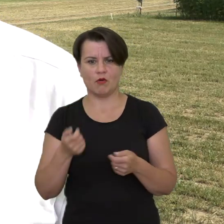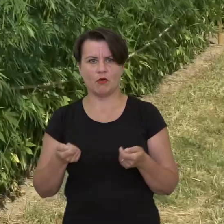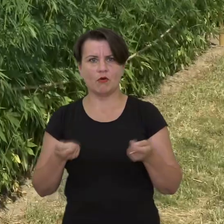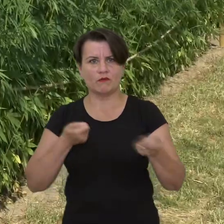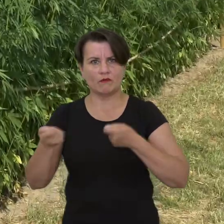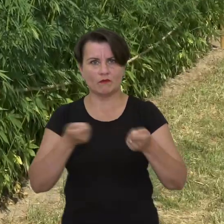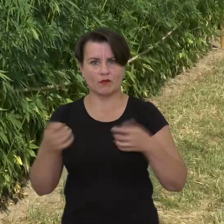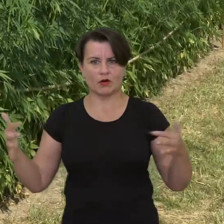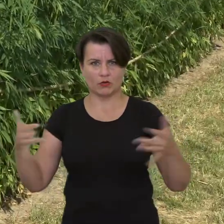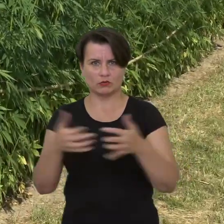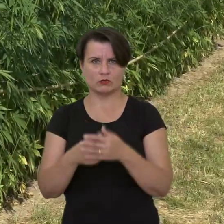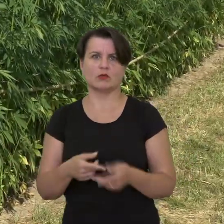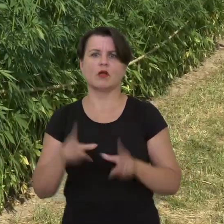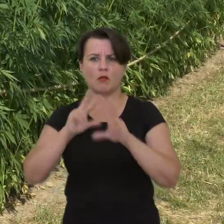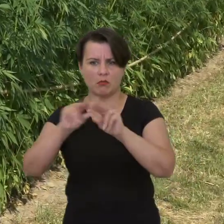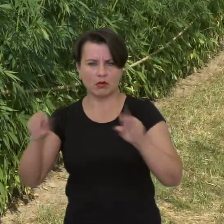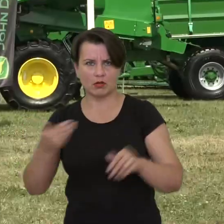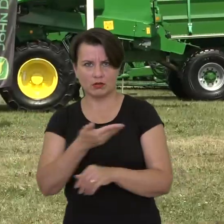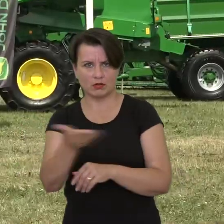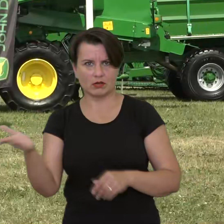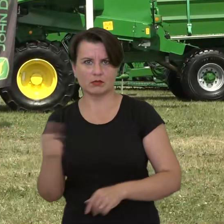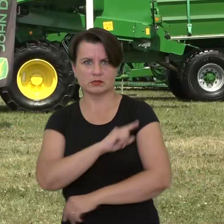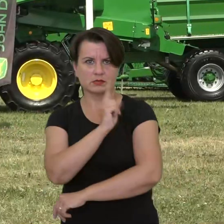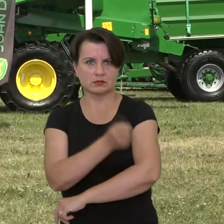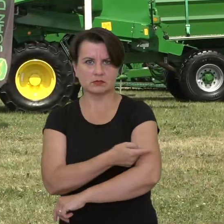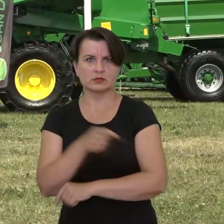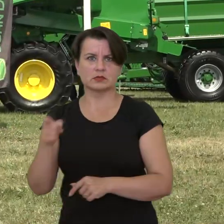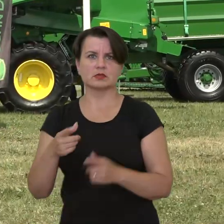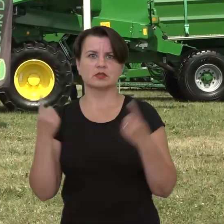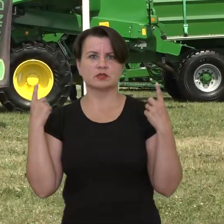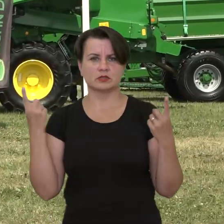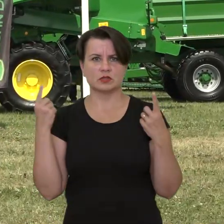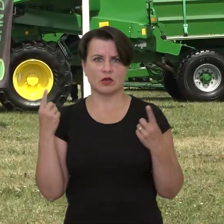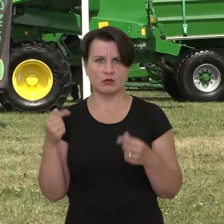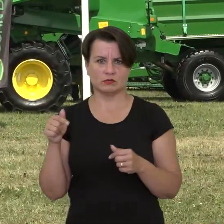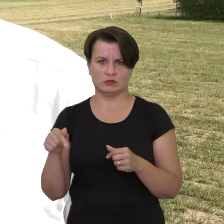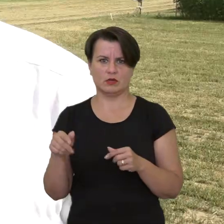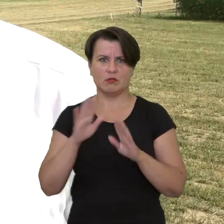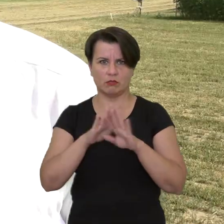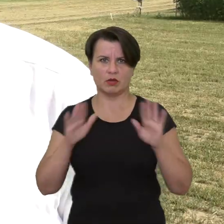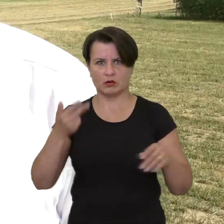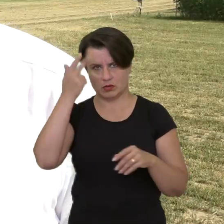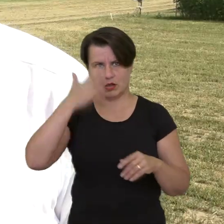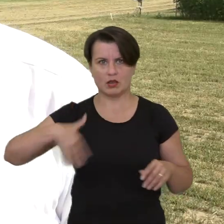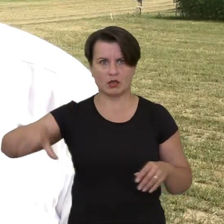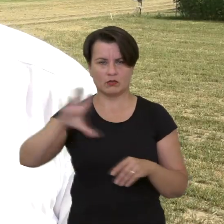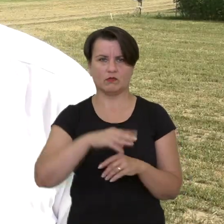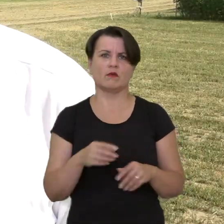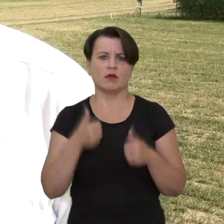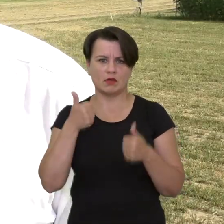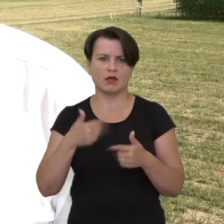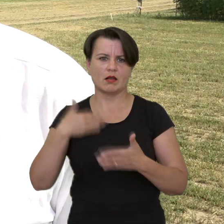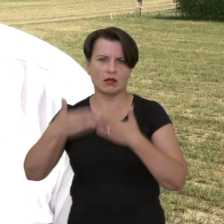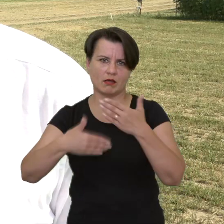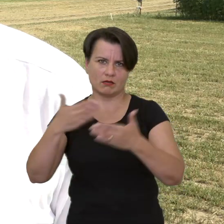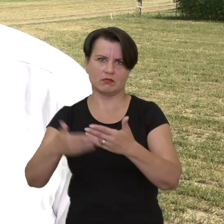organizatoriais, jiem reiktų palinkėti iš tikrųjų stiprybės, nes tai vis dėlto yra didžiausia tokio pobūdžio paroda visoje Lietuvoje, tai aš jiems sakau, tik tai